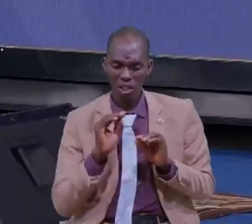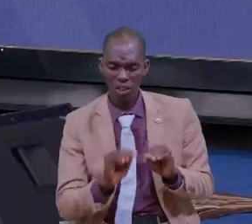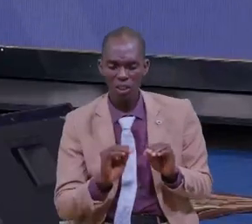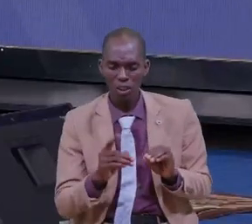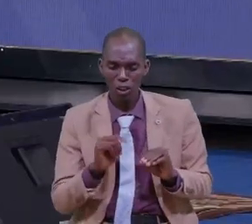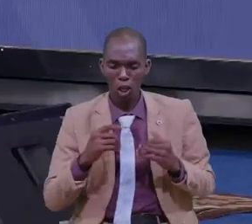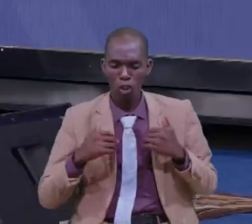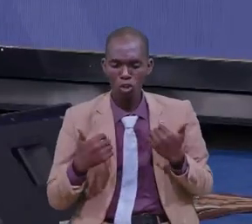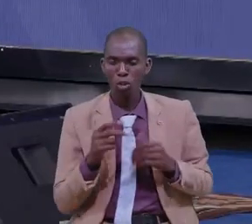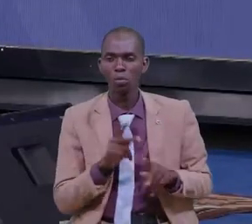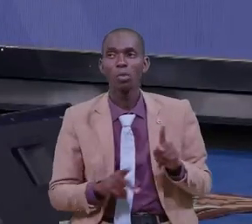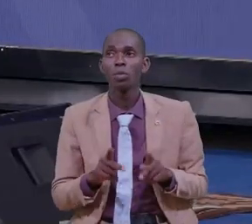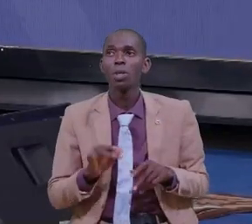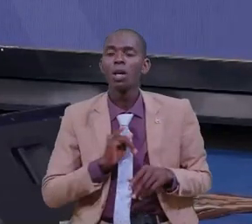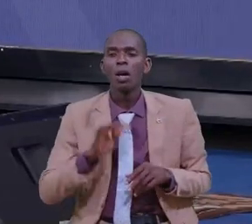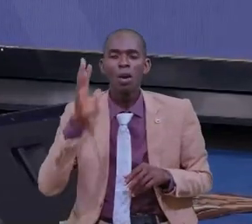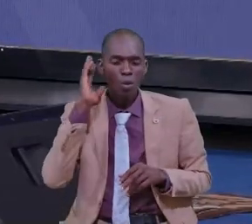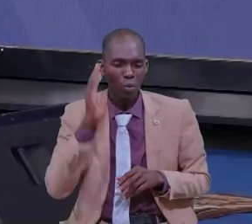je vais enseigner aux jeunes.